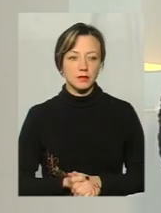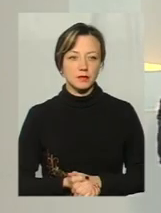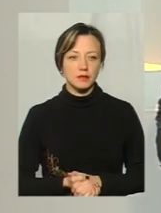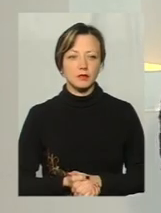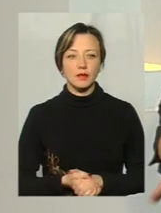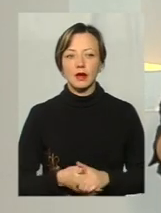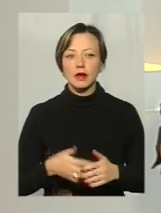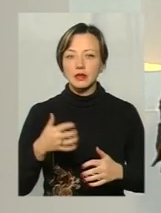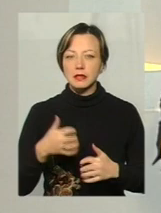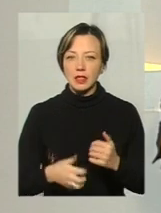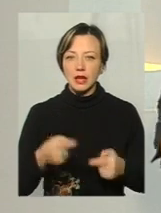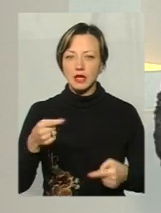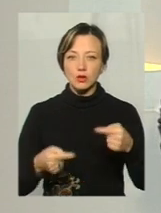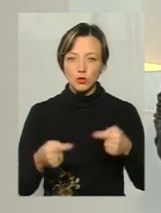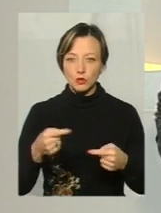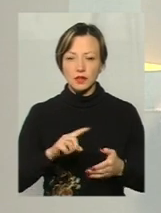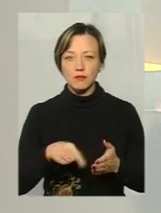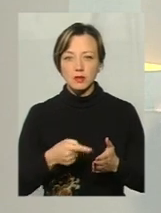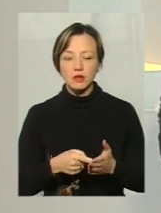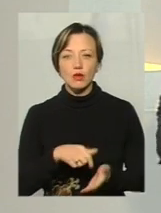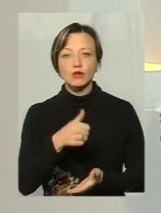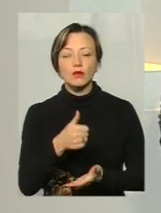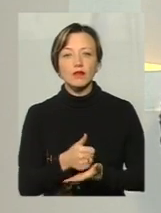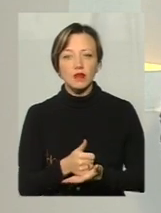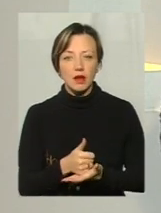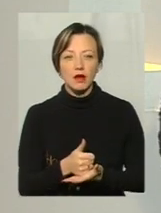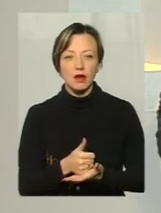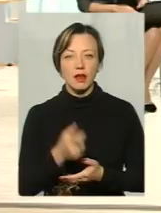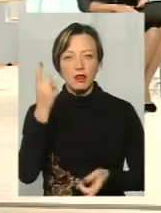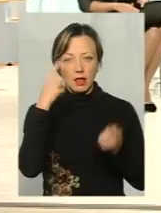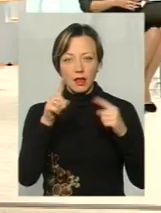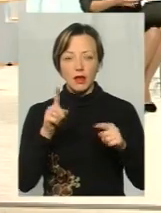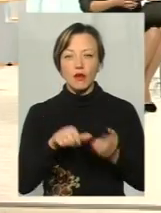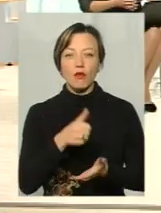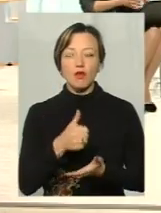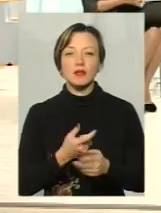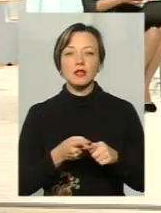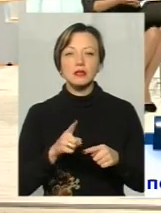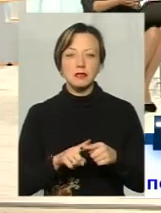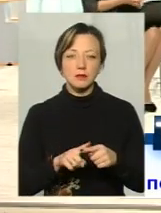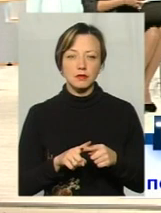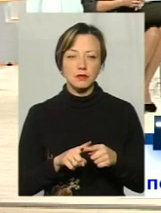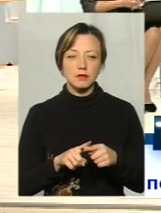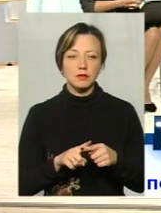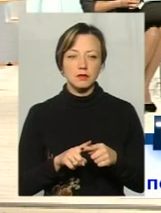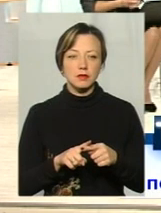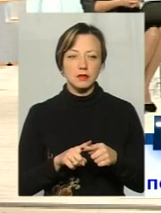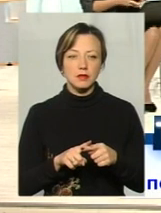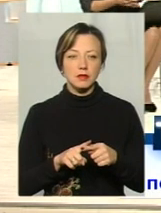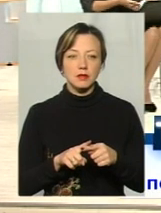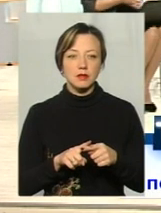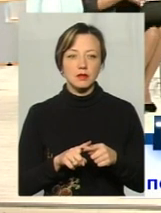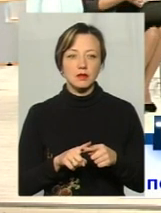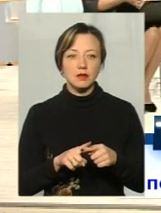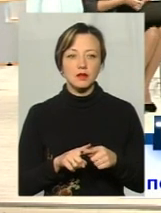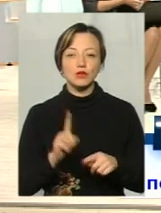Серед тих дискусій, які зараз точаться по місту, основна така ідея головна, яка виділяється з-поміж всього потоку,